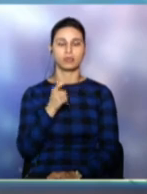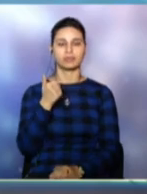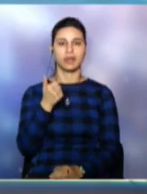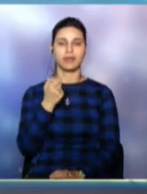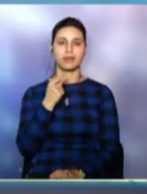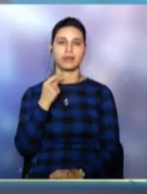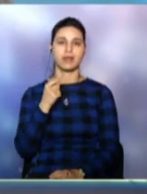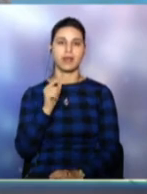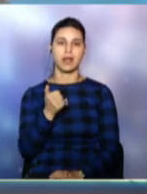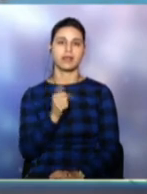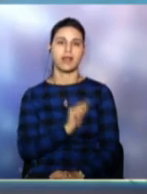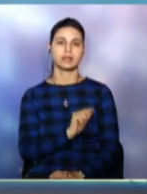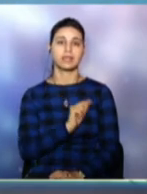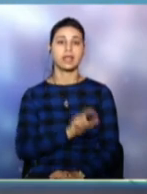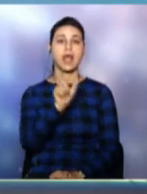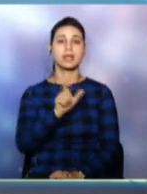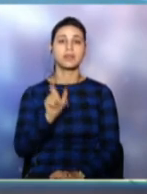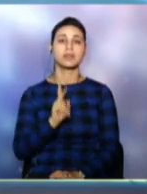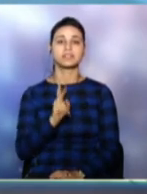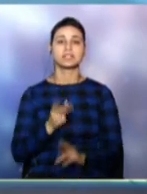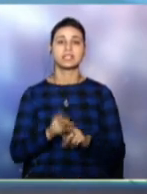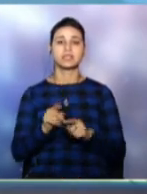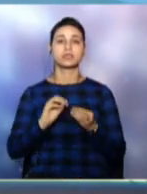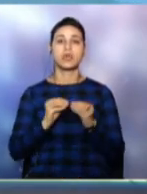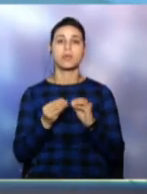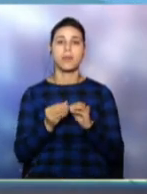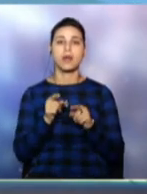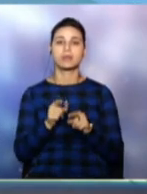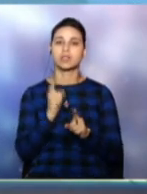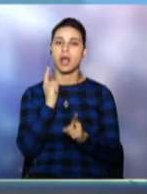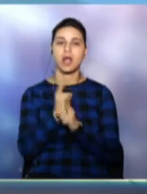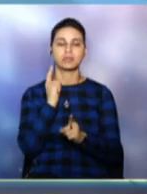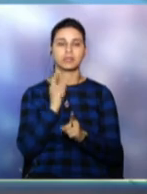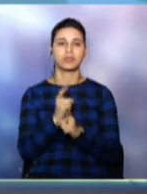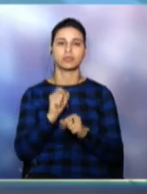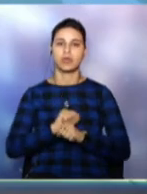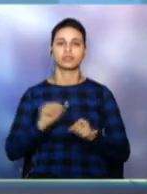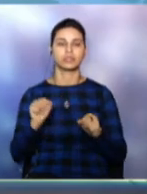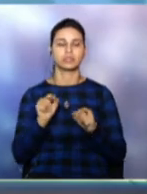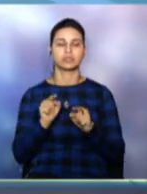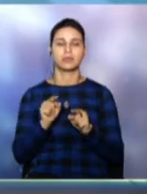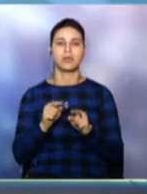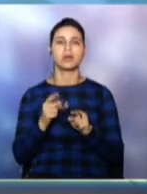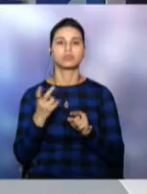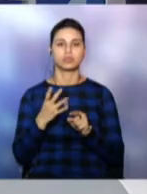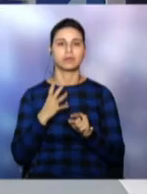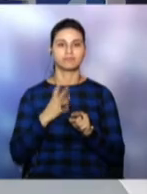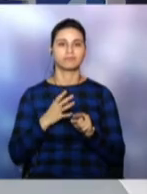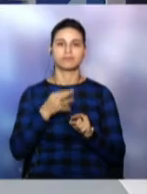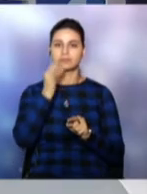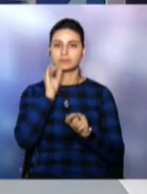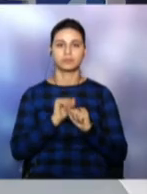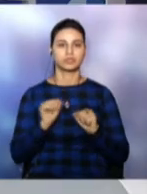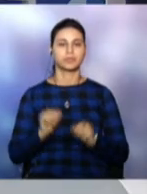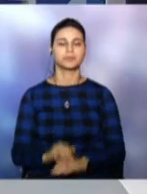და განსაკუთრებით იმ ადამიანებს, რომლებსაც ეს სულ აქვს დარღვეული, მათთვის საერთოდ აკრძალულია მსგავსი კომბინაციები.